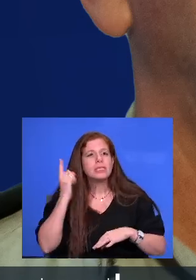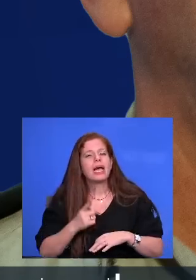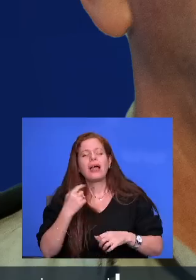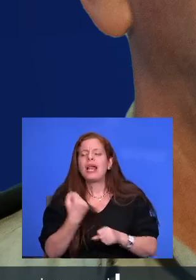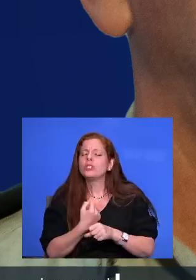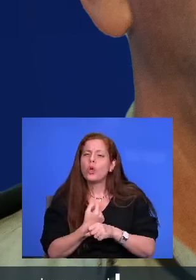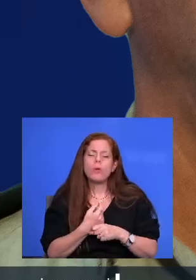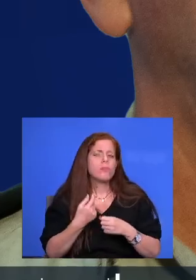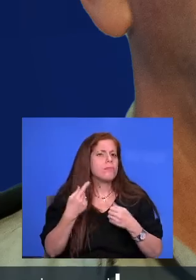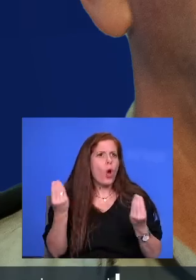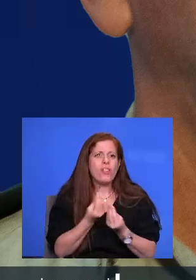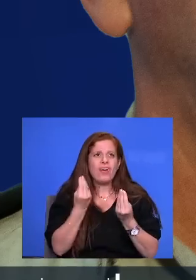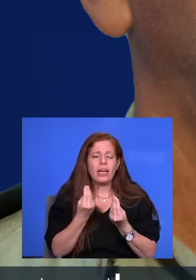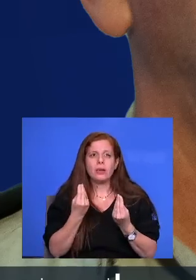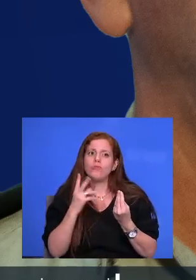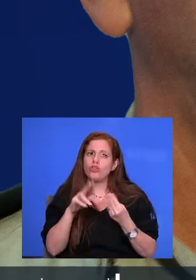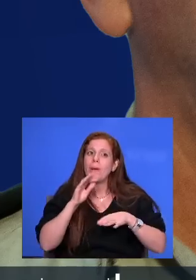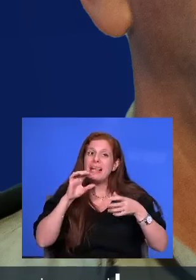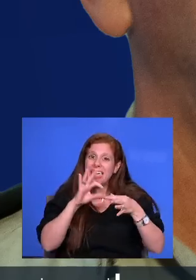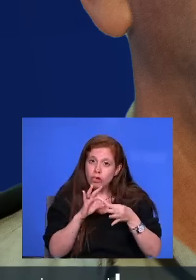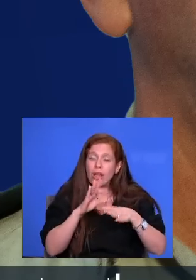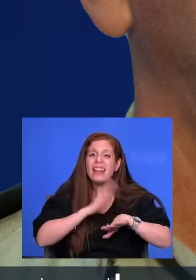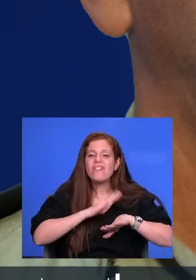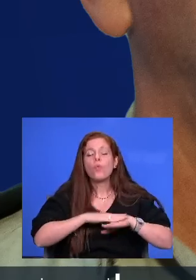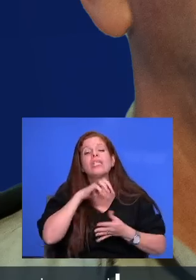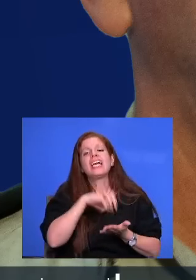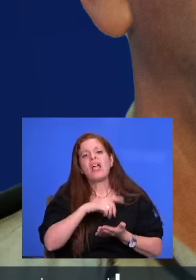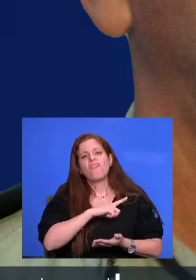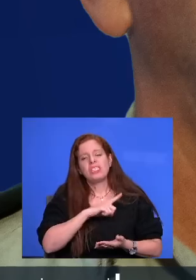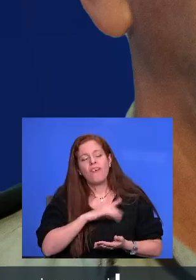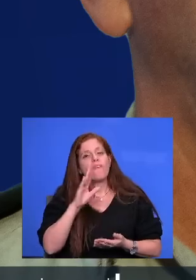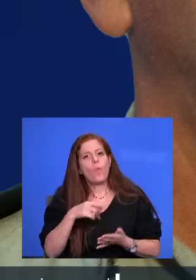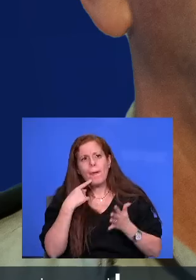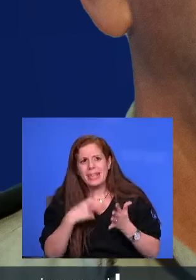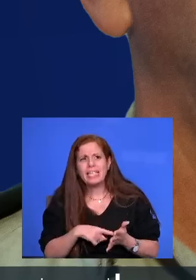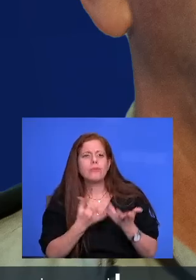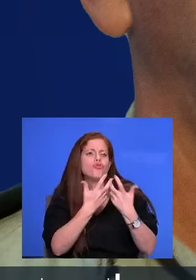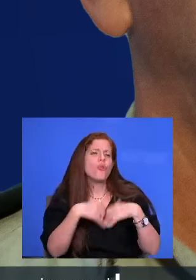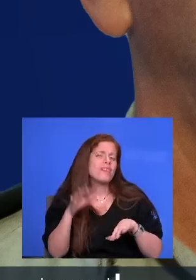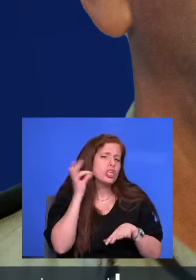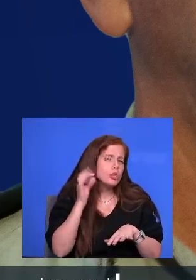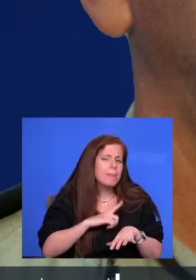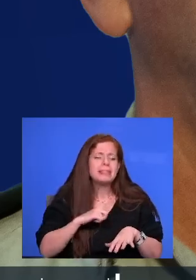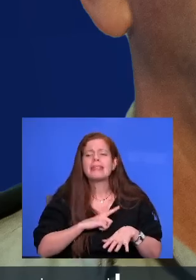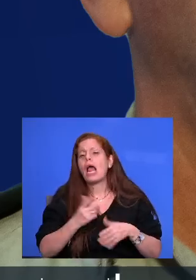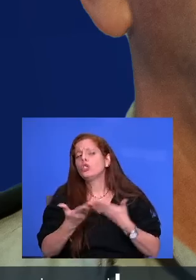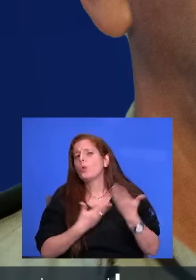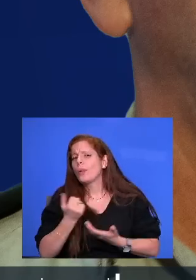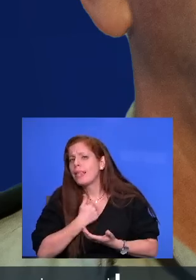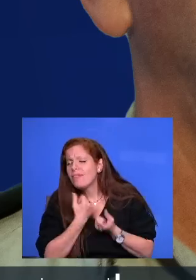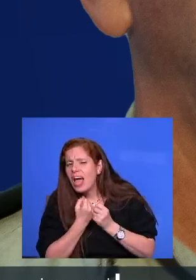וחברתית שיש לה קשר ישיר לתפקוד היחידה והצבא. והוא גם מדגים שילוב נשים בצהל, שירות דתיים